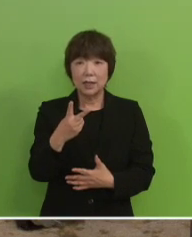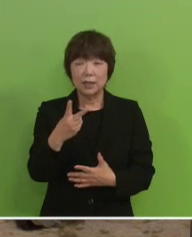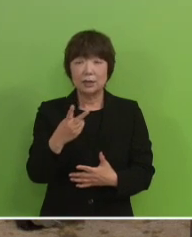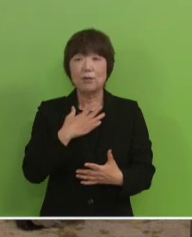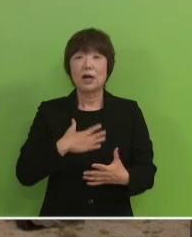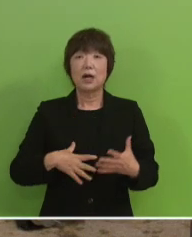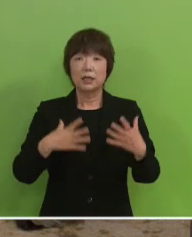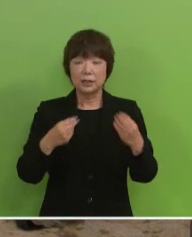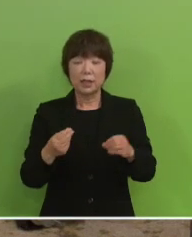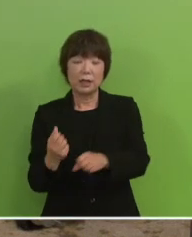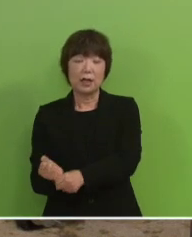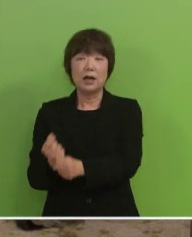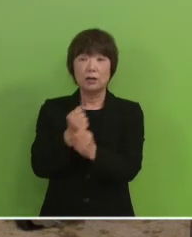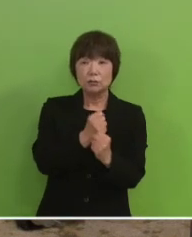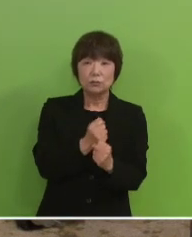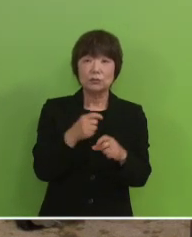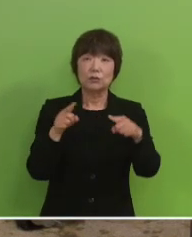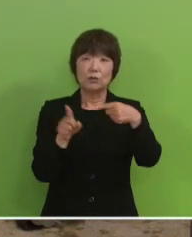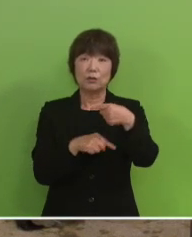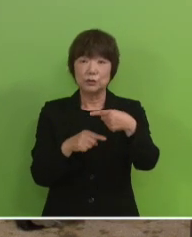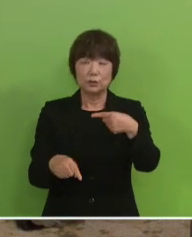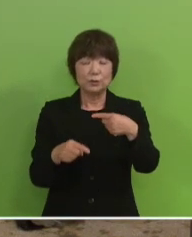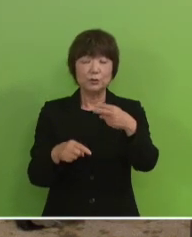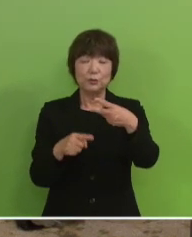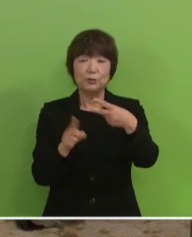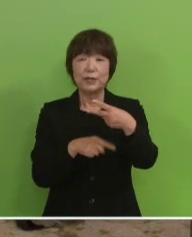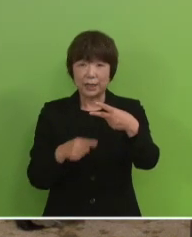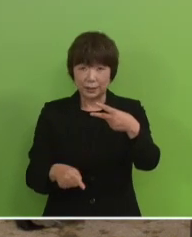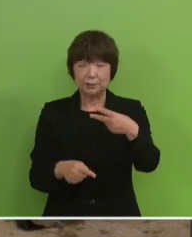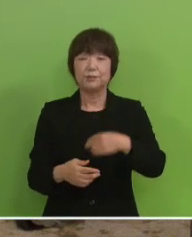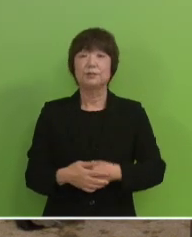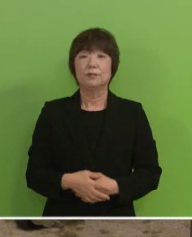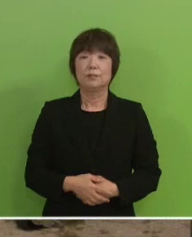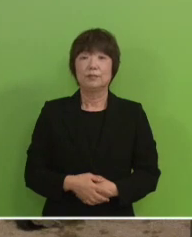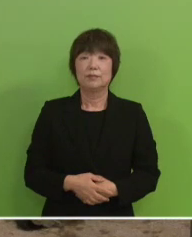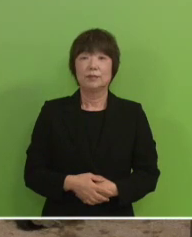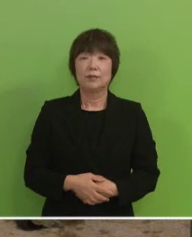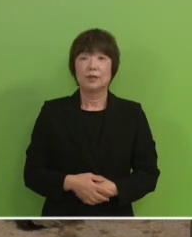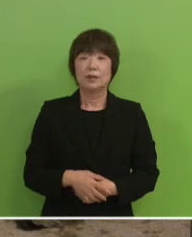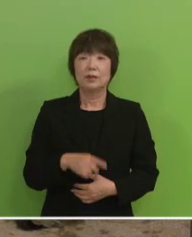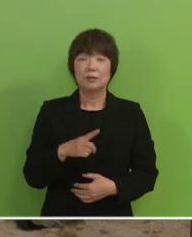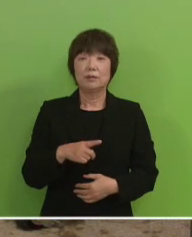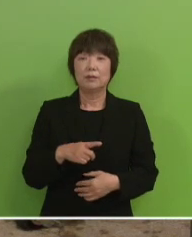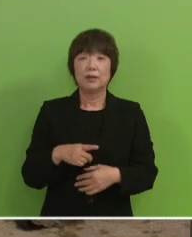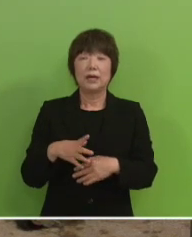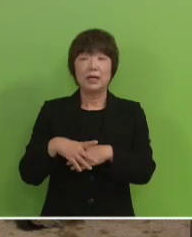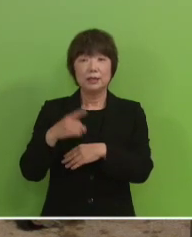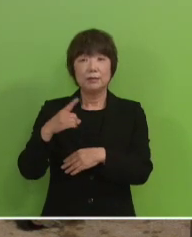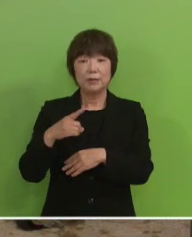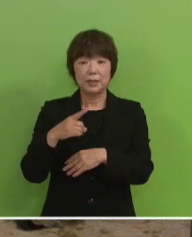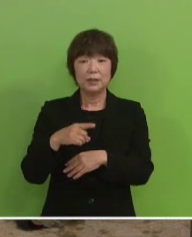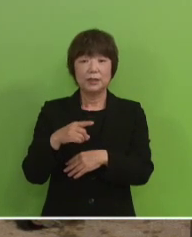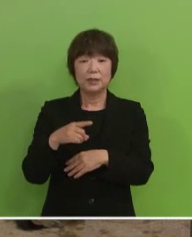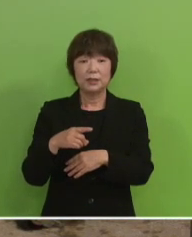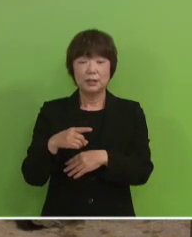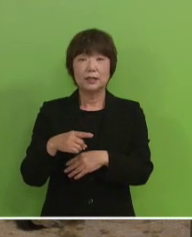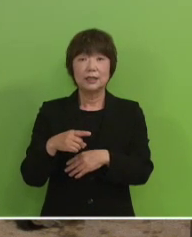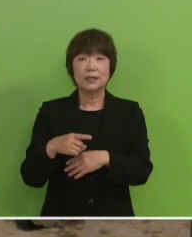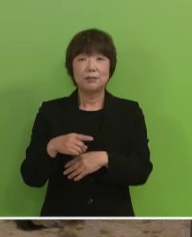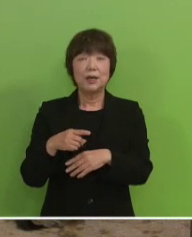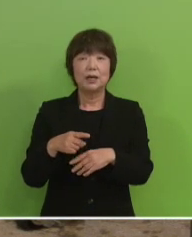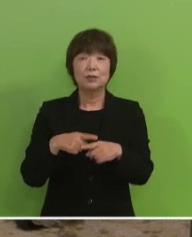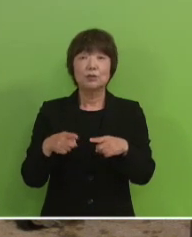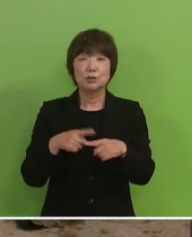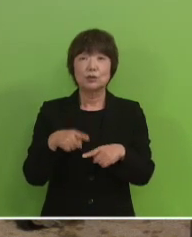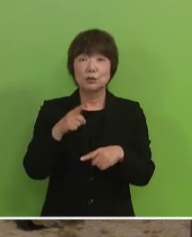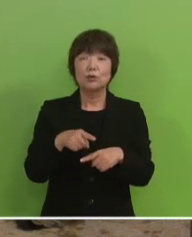されたという方が含まれていますまあそういう大最初の方が出てきたという事はご報告をさせ